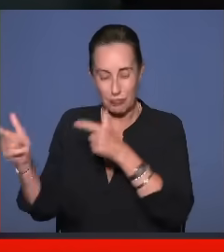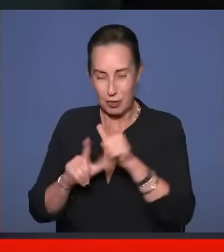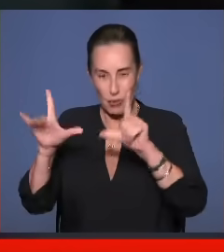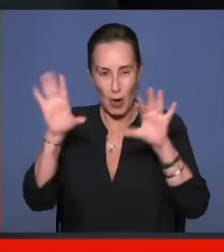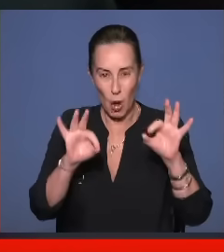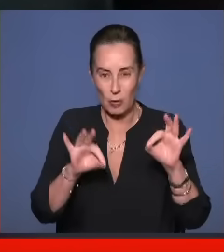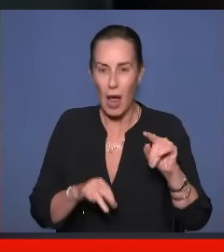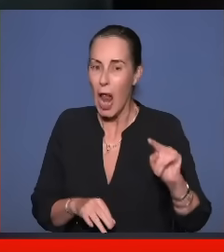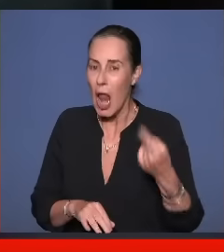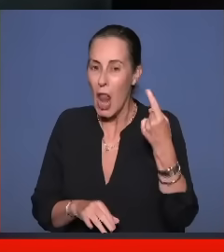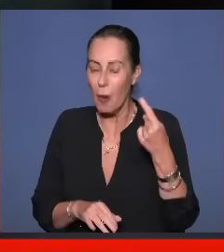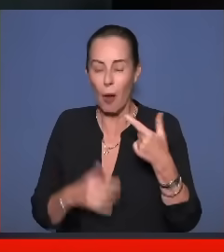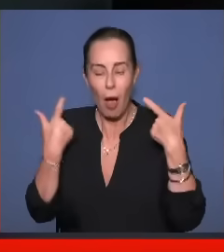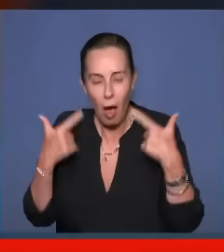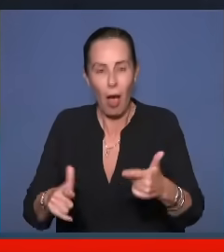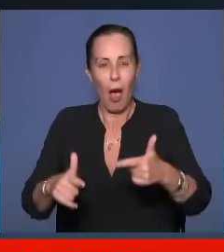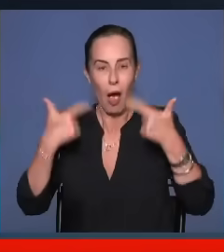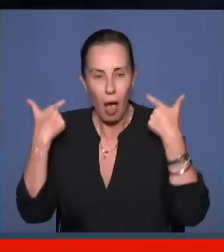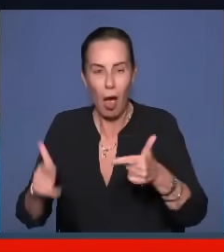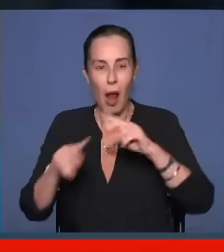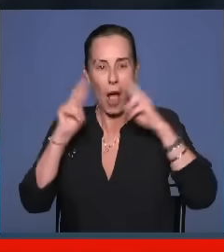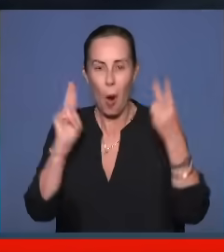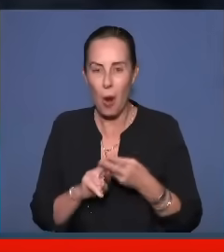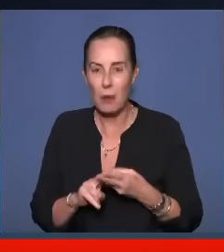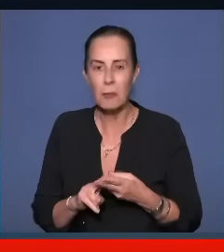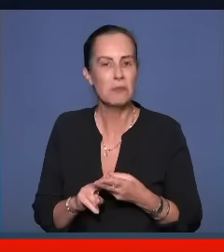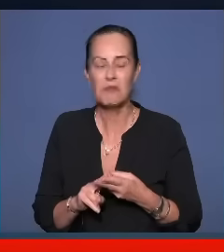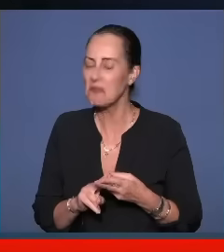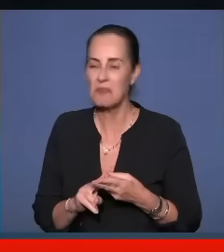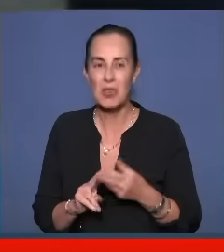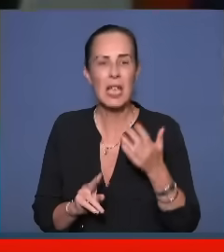ועל אף הפעלת כל היכולות ההסברתיות, ישראל